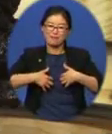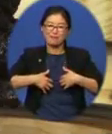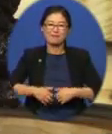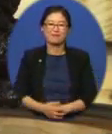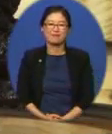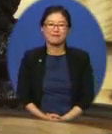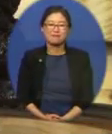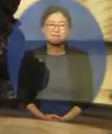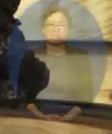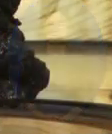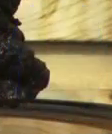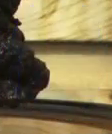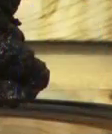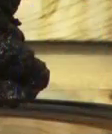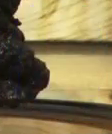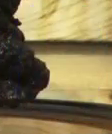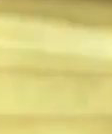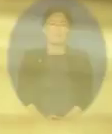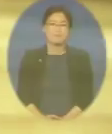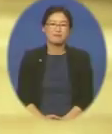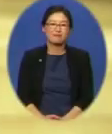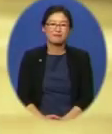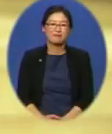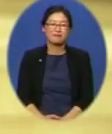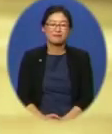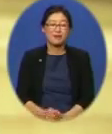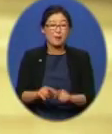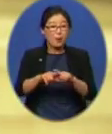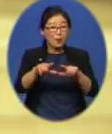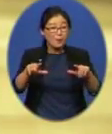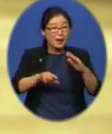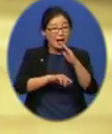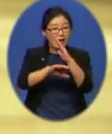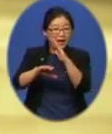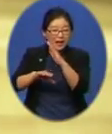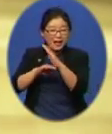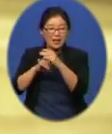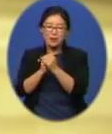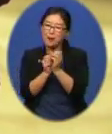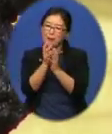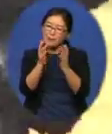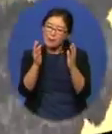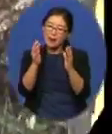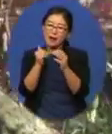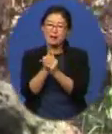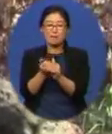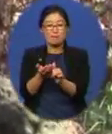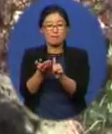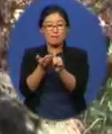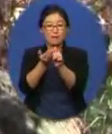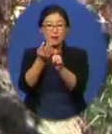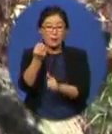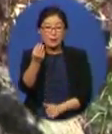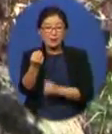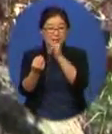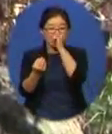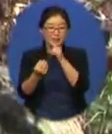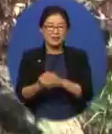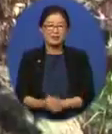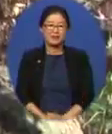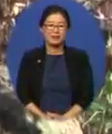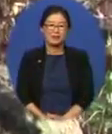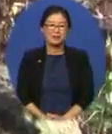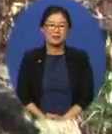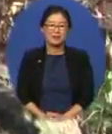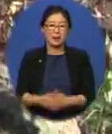되겠죠. 어느 가정이든 화초 몇 가지는 키우고 있는데요. 대부분 거실에서 자리